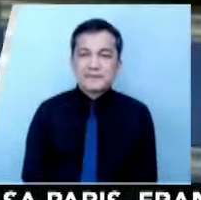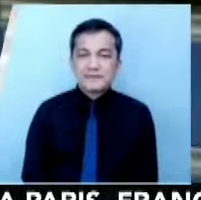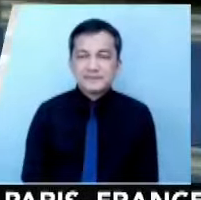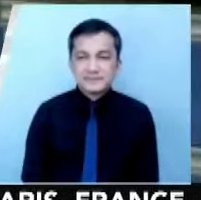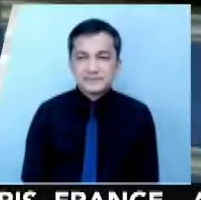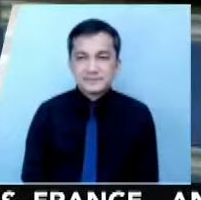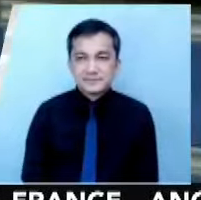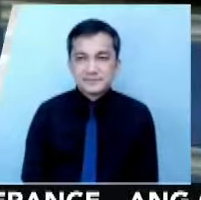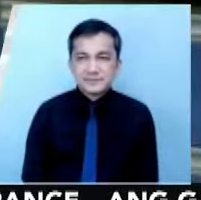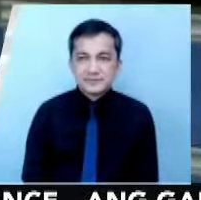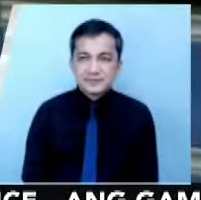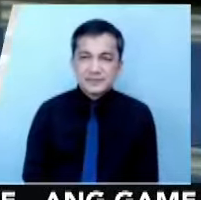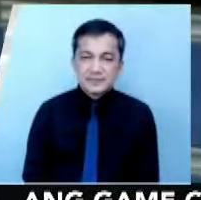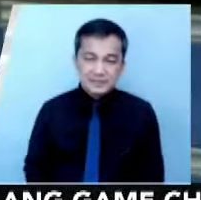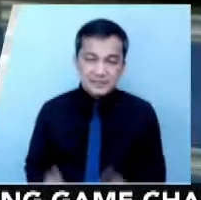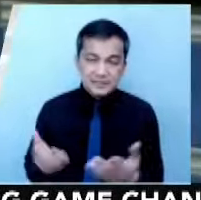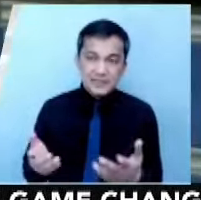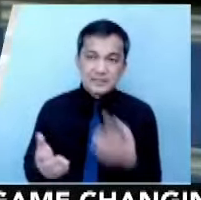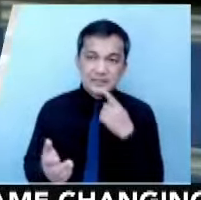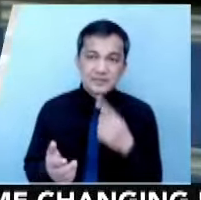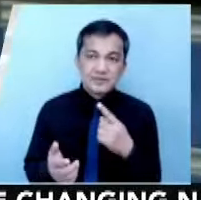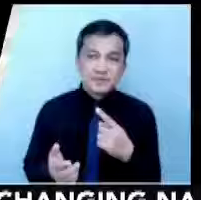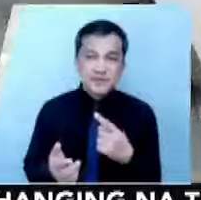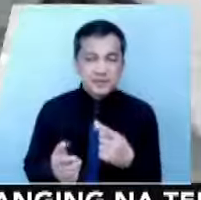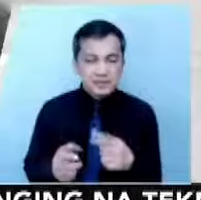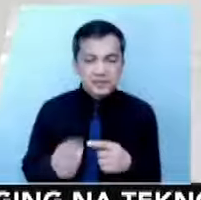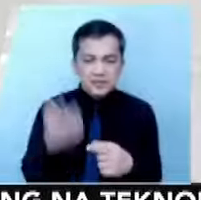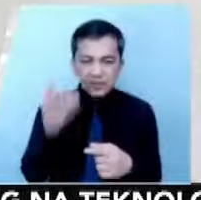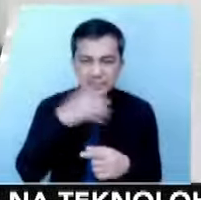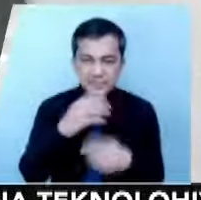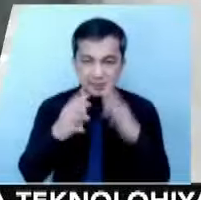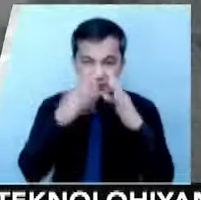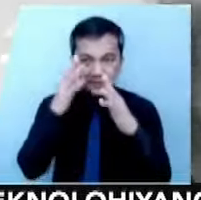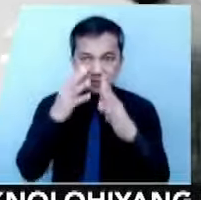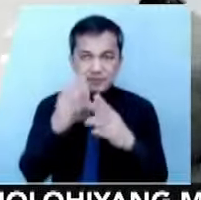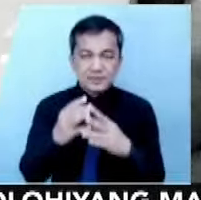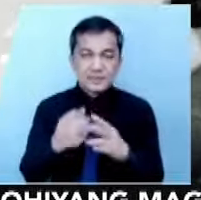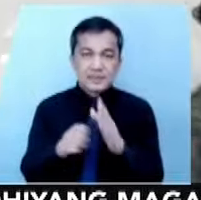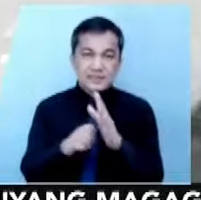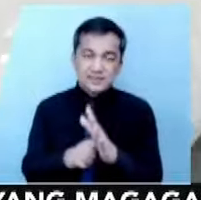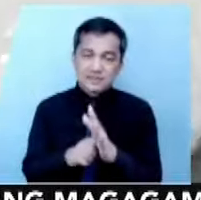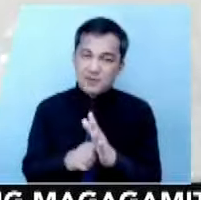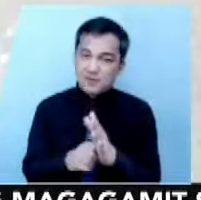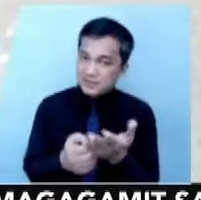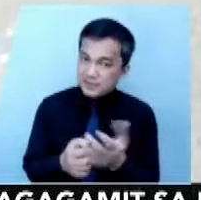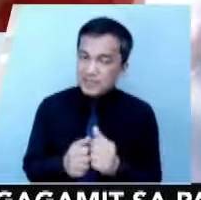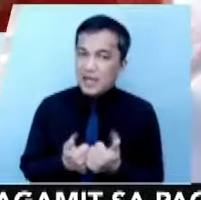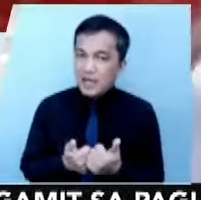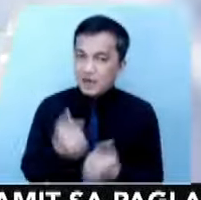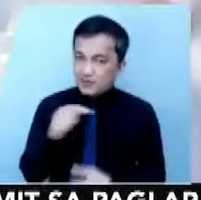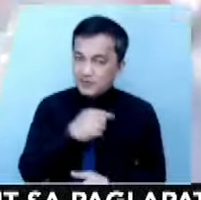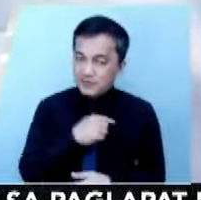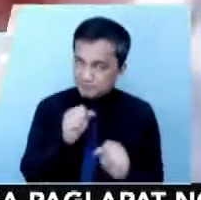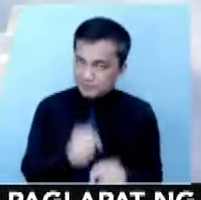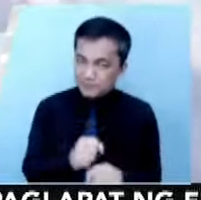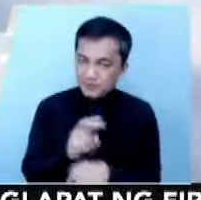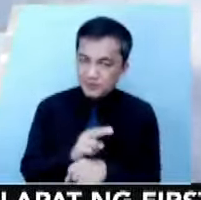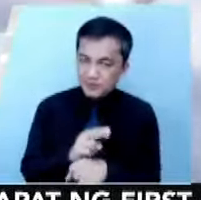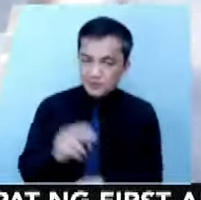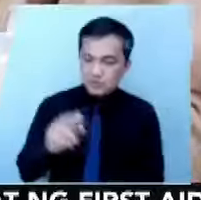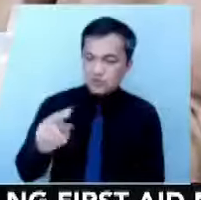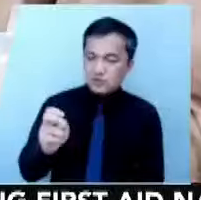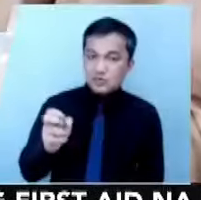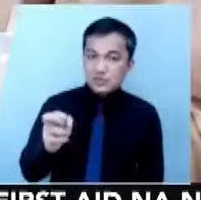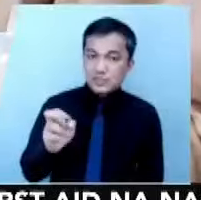There you have it mga kapuso, napakagandang innovation at isang halimbawa lang po yan kung paano natin magagamit ang nuclear research